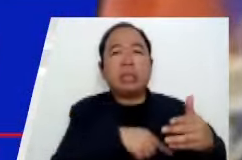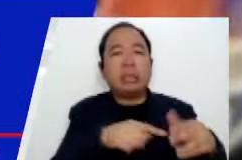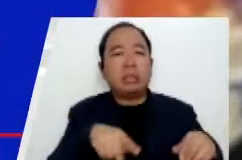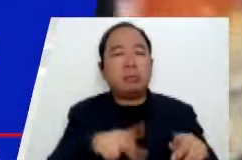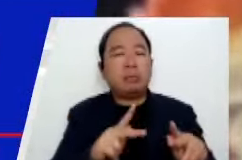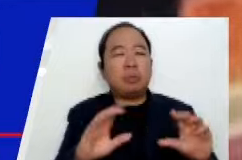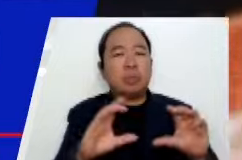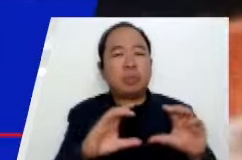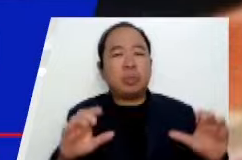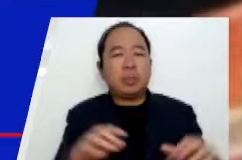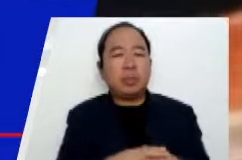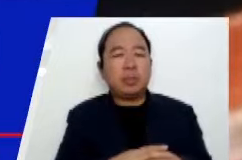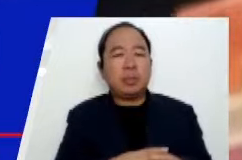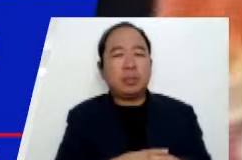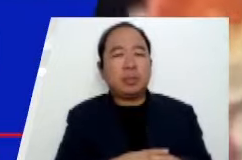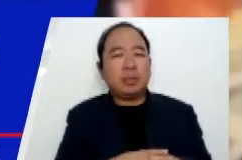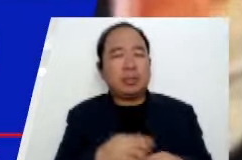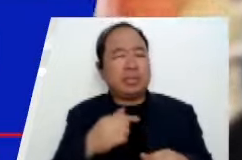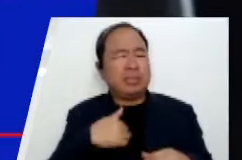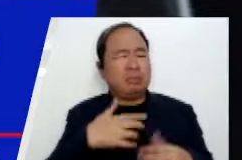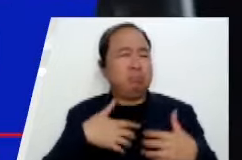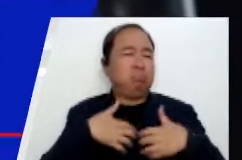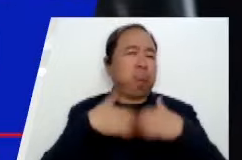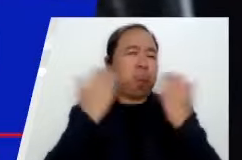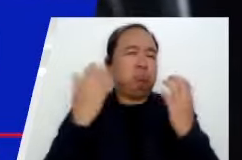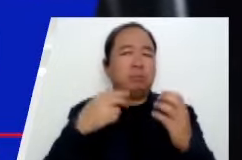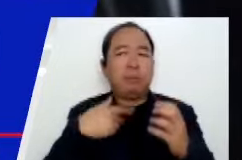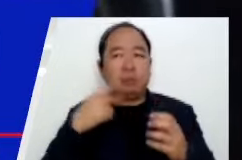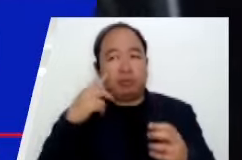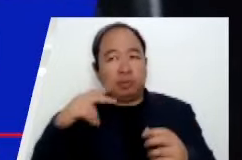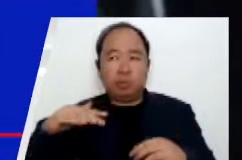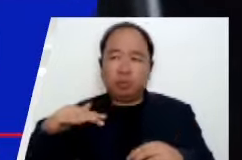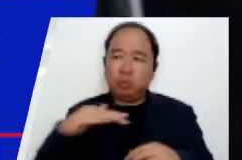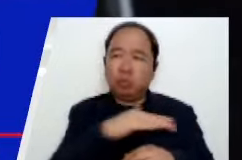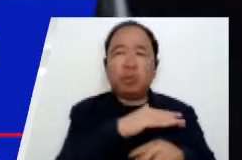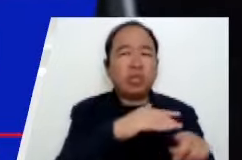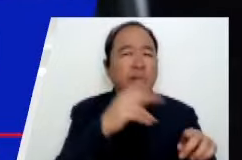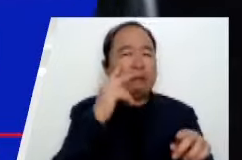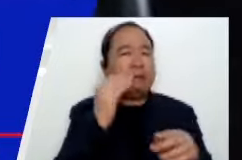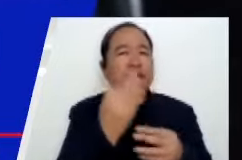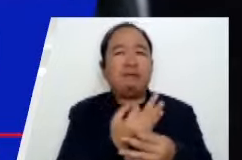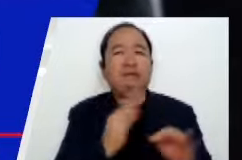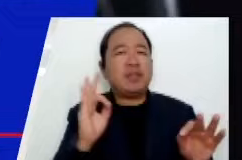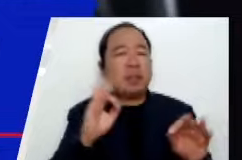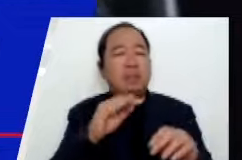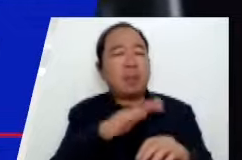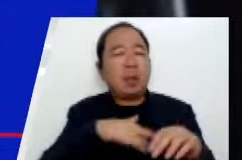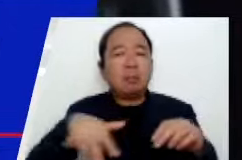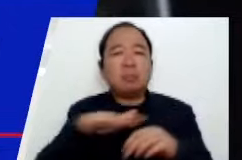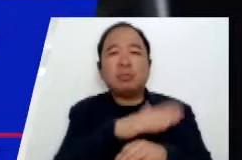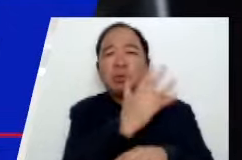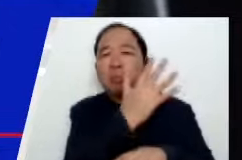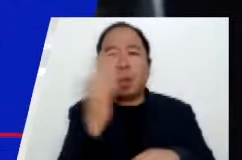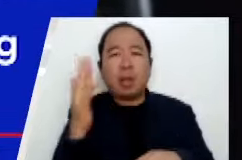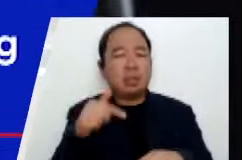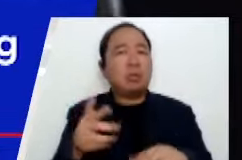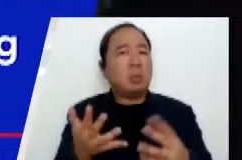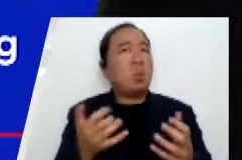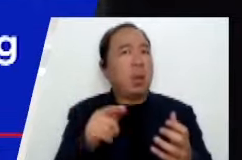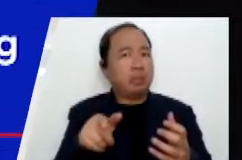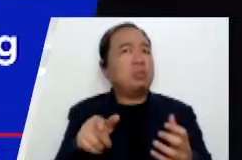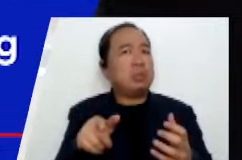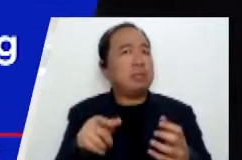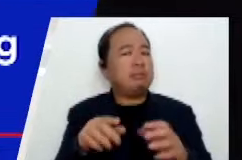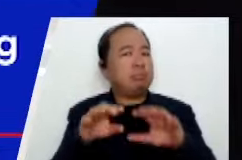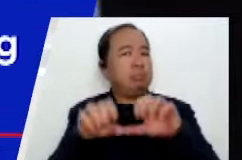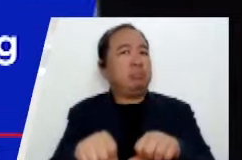Nadaanan ko yung Freedom Park. Yun sana ang gusto namin. Nagpunta kami rito,